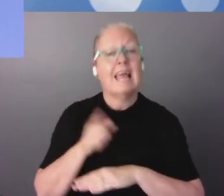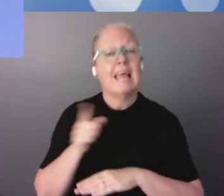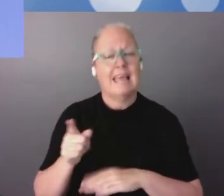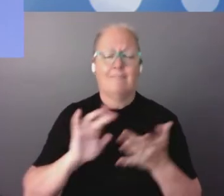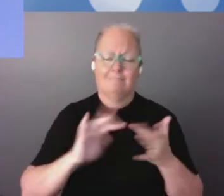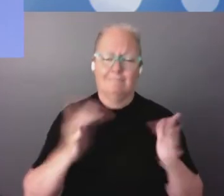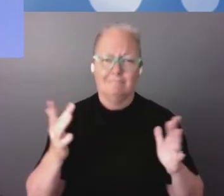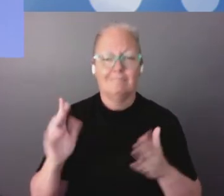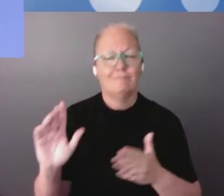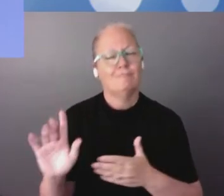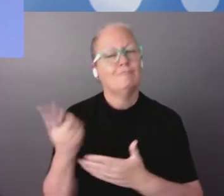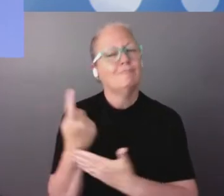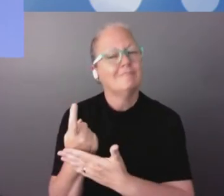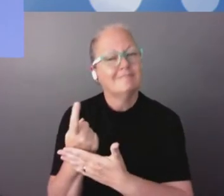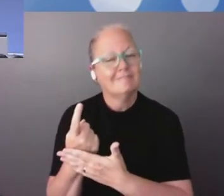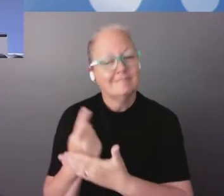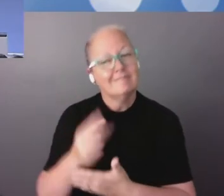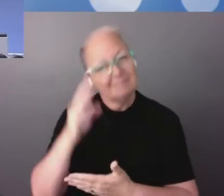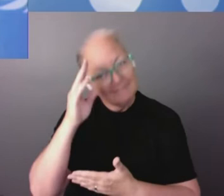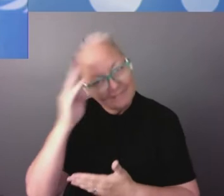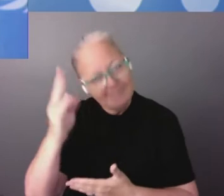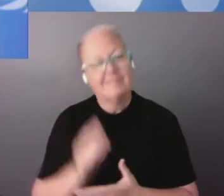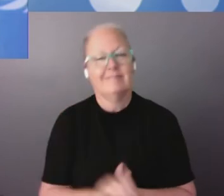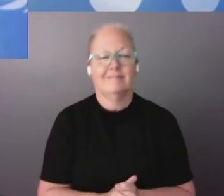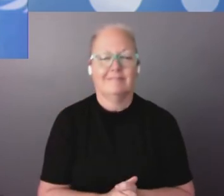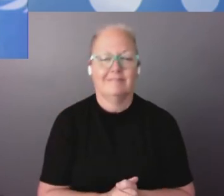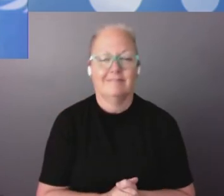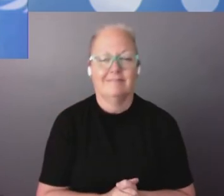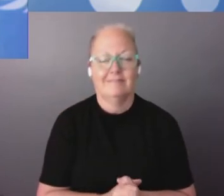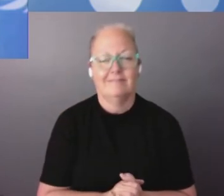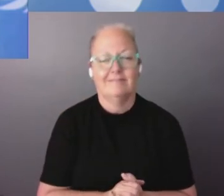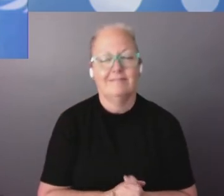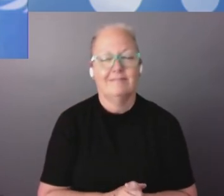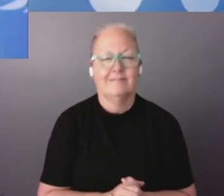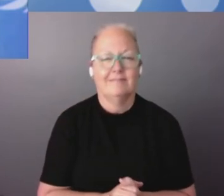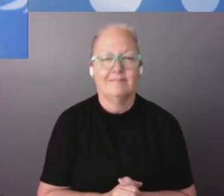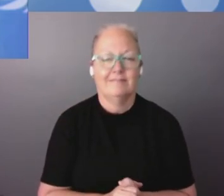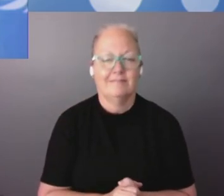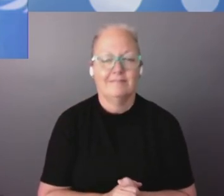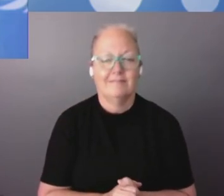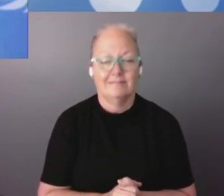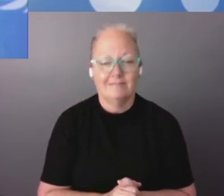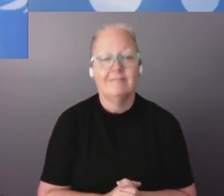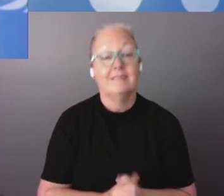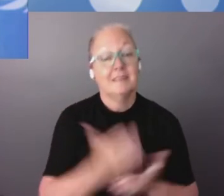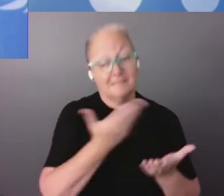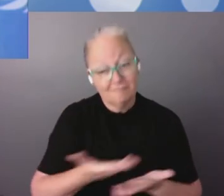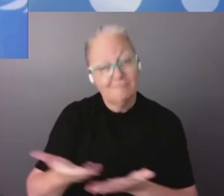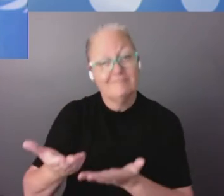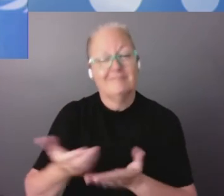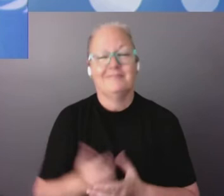des différentes parties intéressées. Je sais qu'en ligne, nous avons avec nous Madame Doreen Bogdan-Martin, qui est à la tête